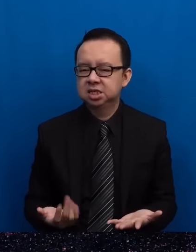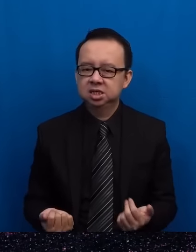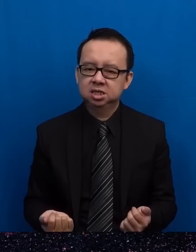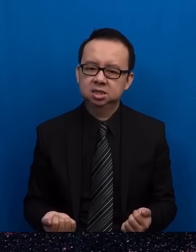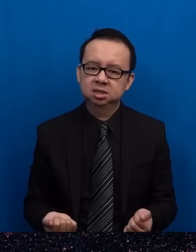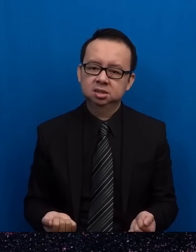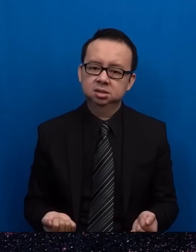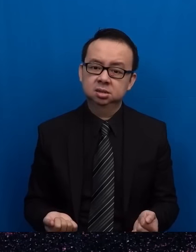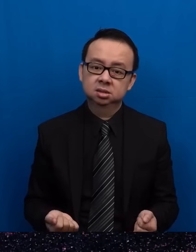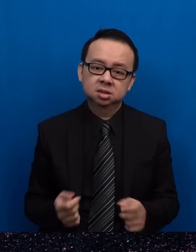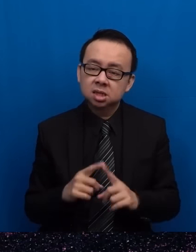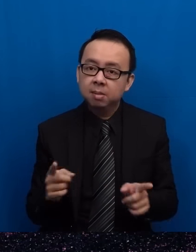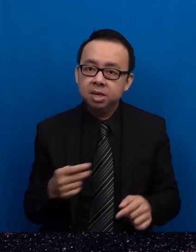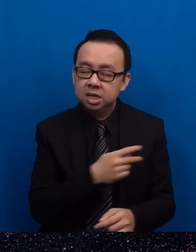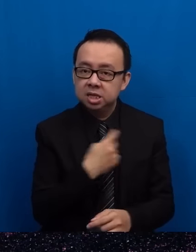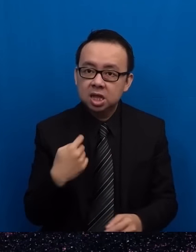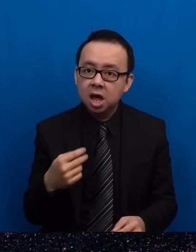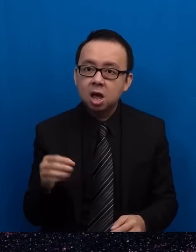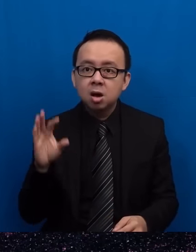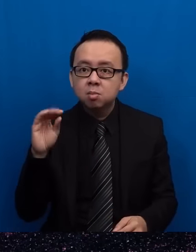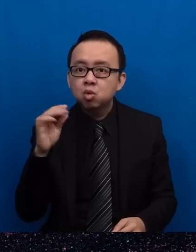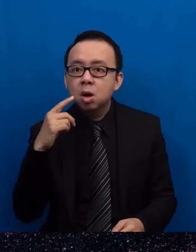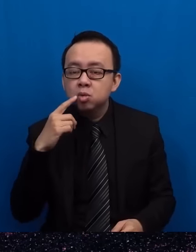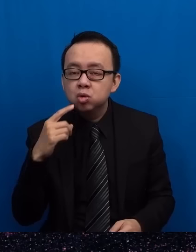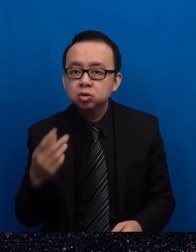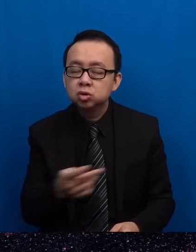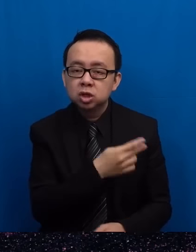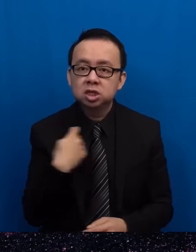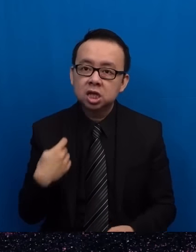langsung diberi. Kok bisa ya?